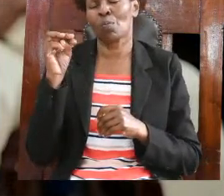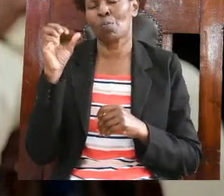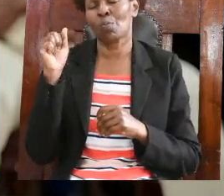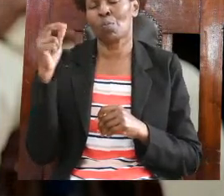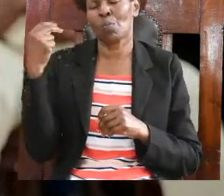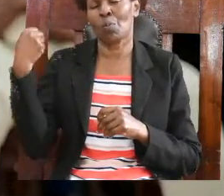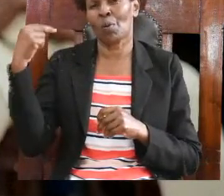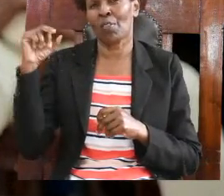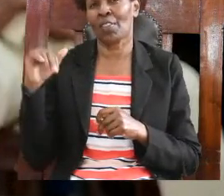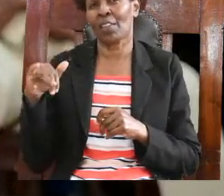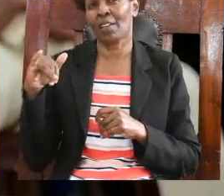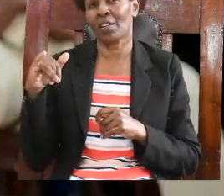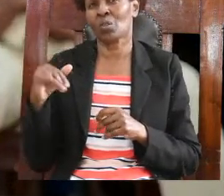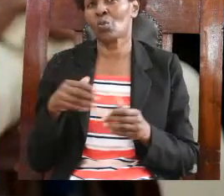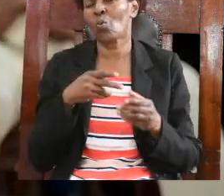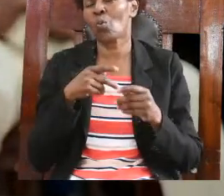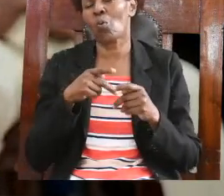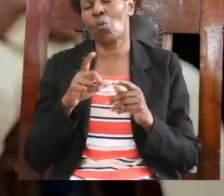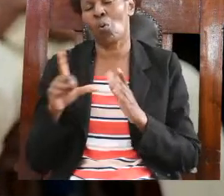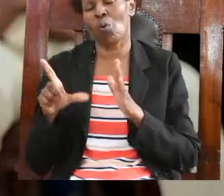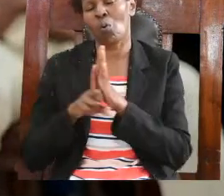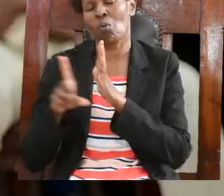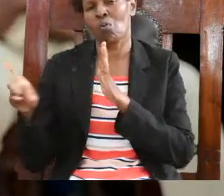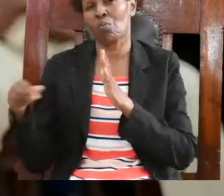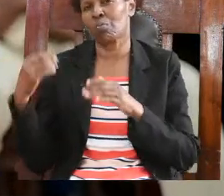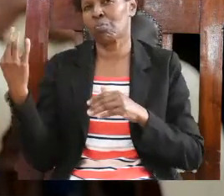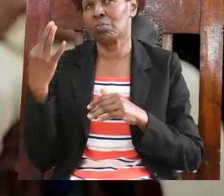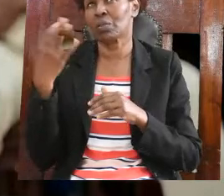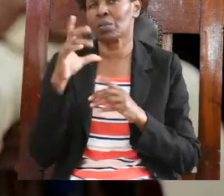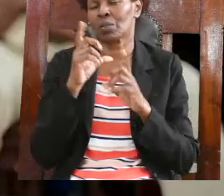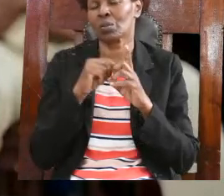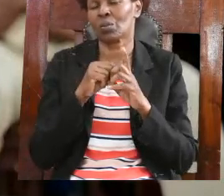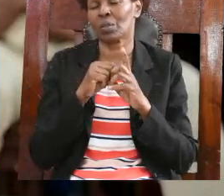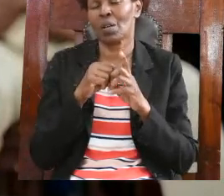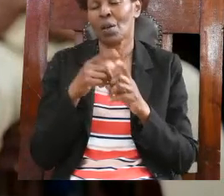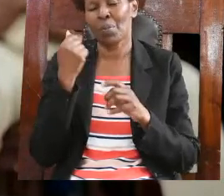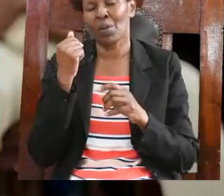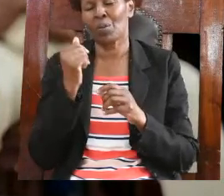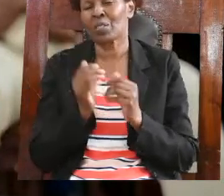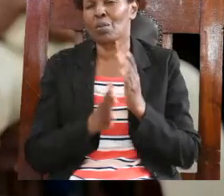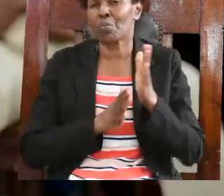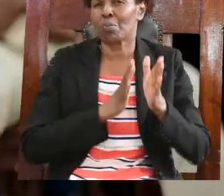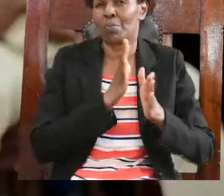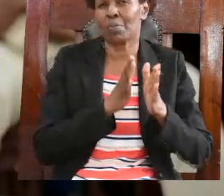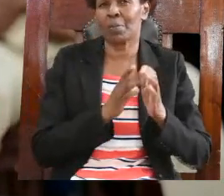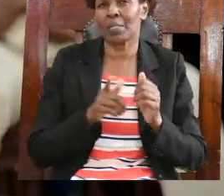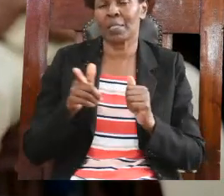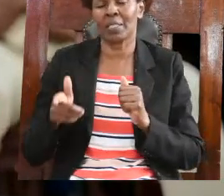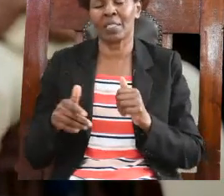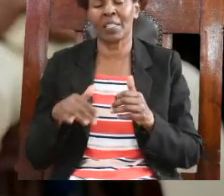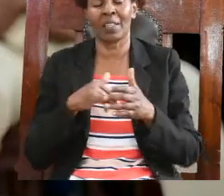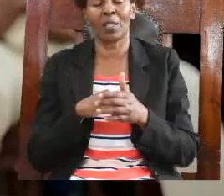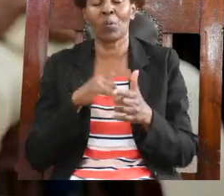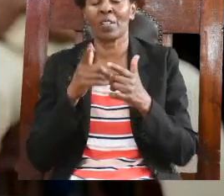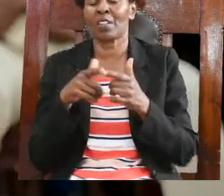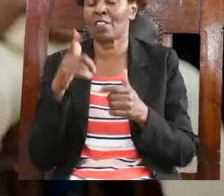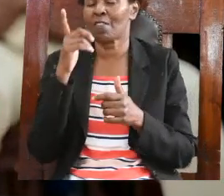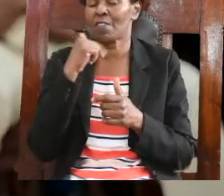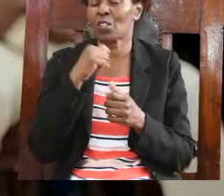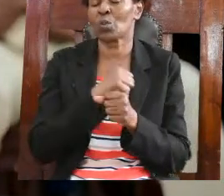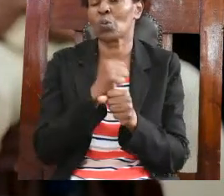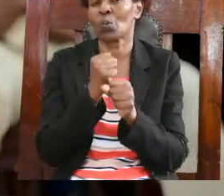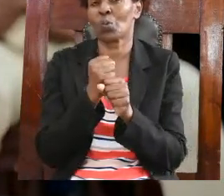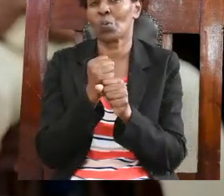kukaa pamoja nao akihubiri injili, kwa sababu Paulo alikuwa anamuandaa Timotheo ili yeye atakapomaliza